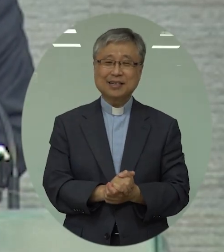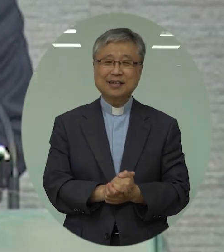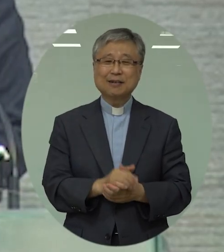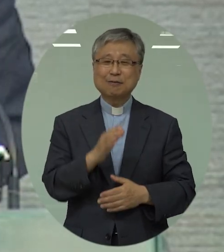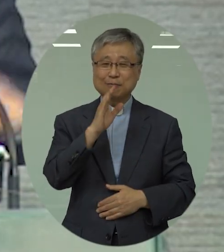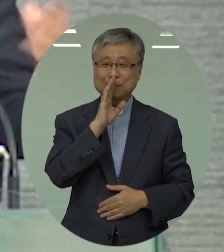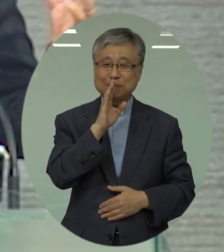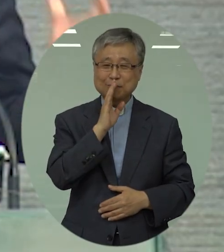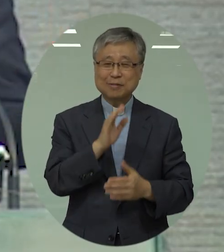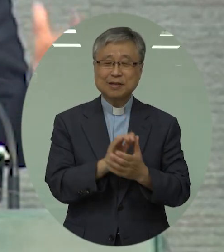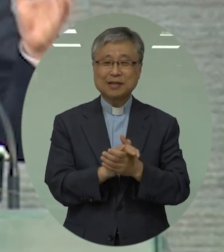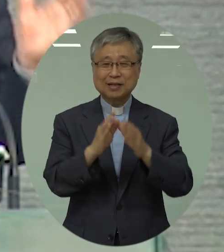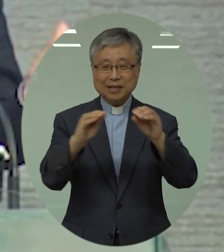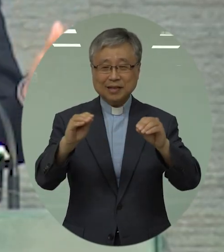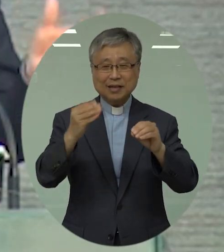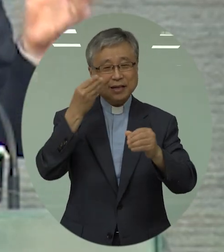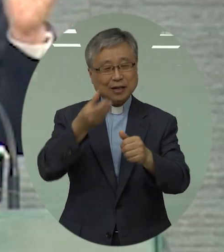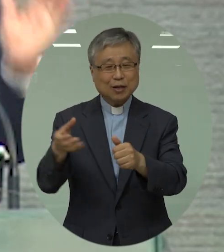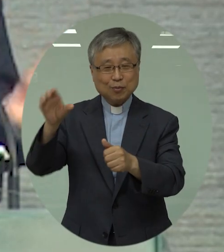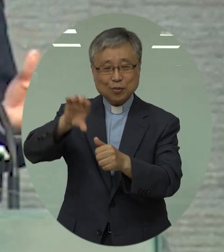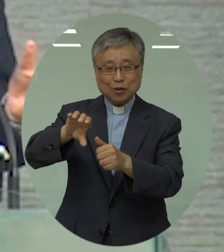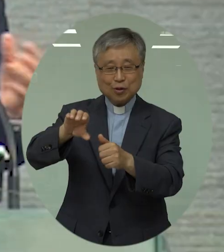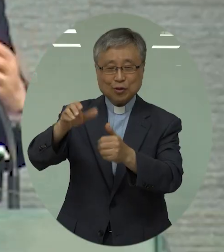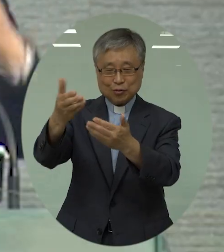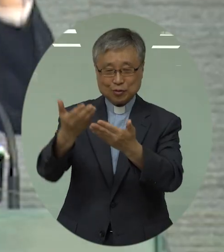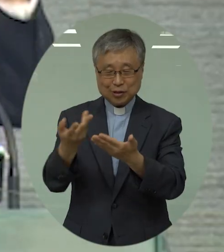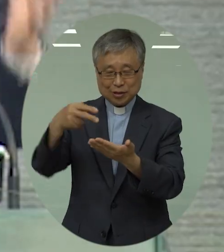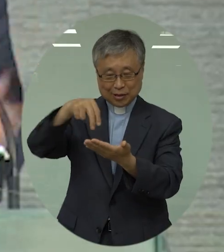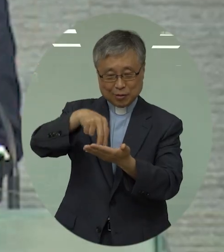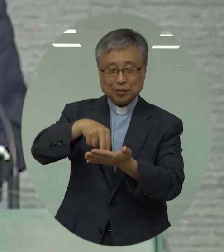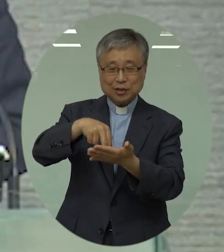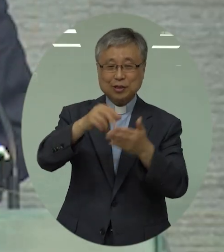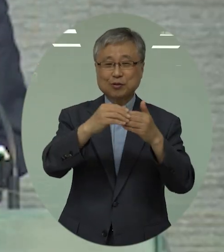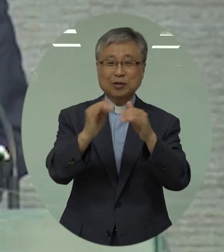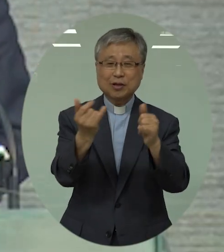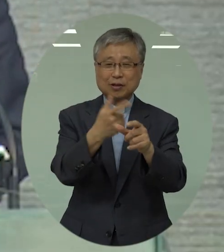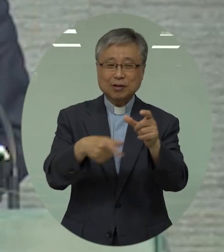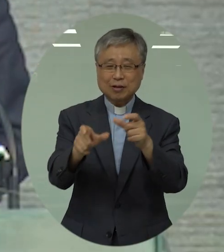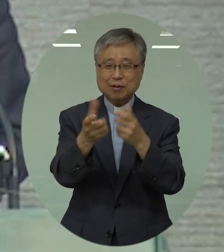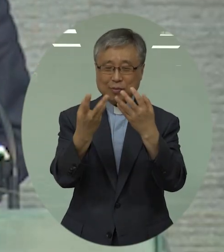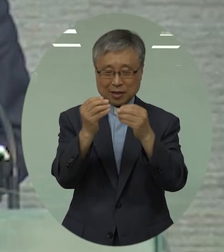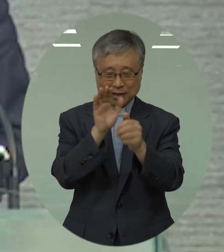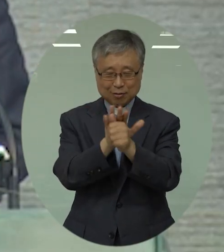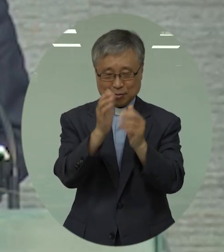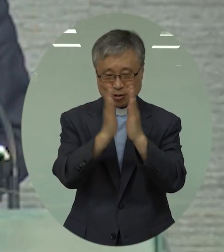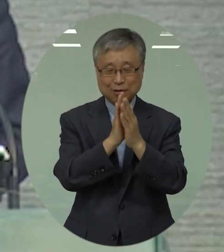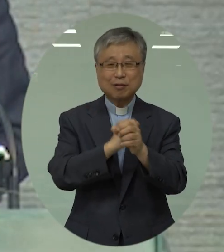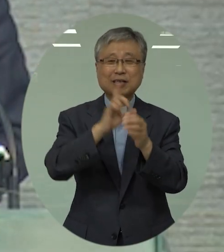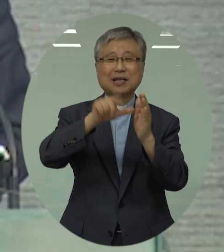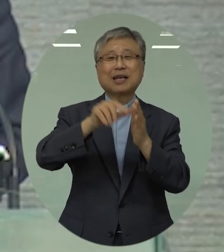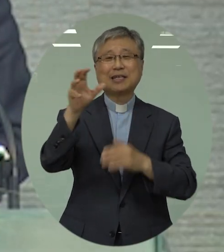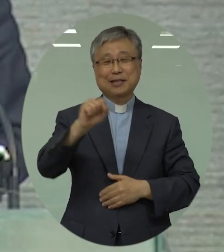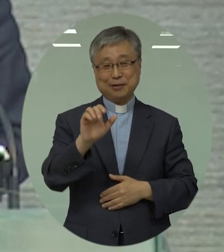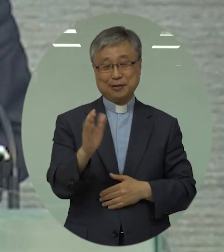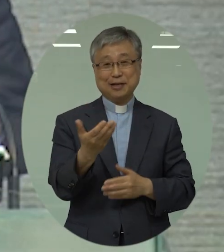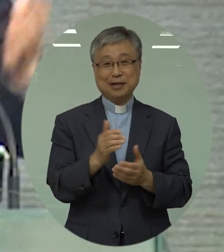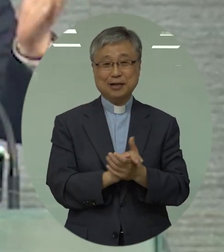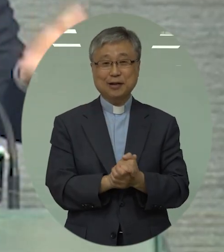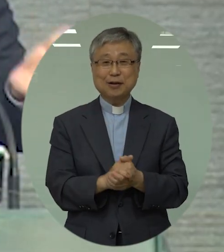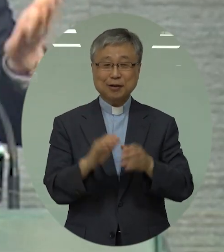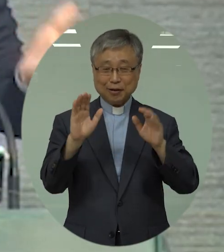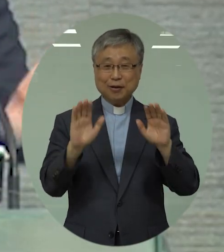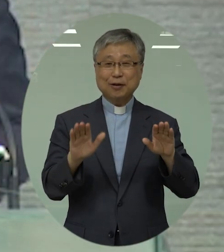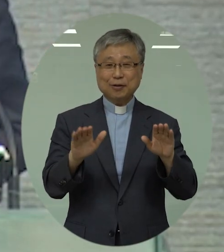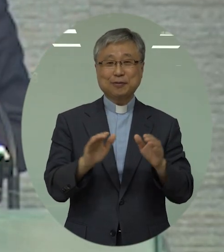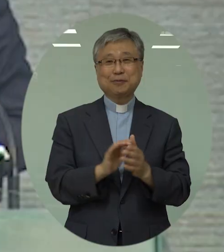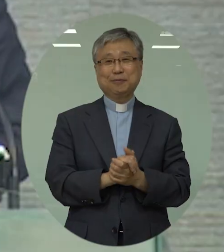그래, 내가 이 땅에 기름 부으신 지도자들을 위해서 더 많이 중보하고 기도하는 시간을 가져야겠다. 오늘